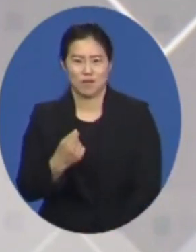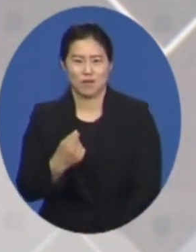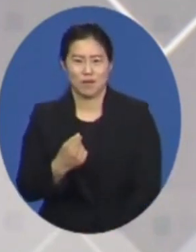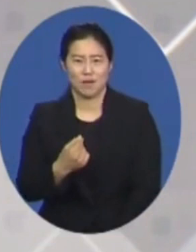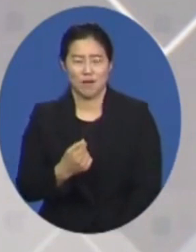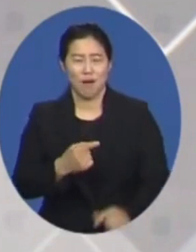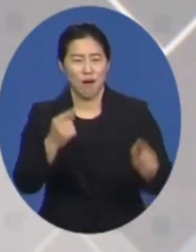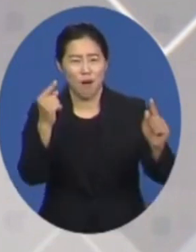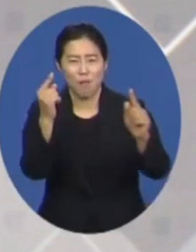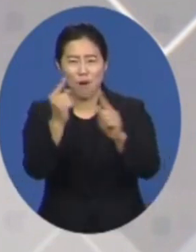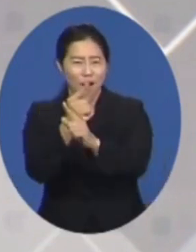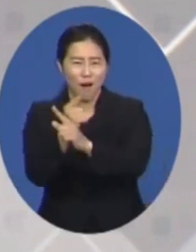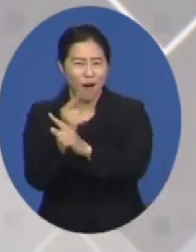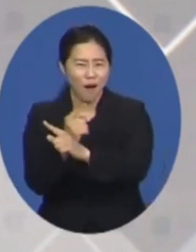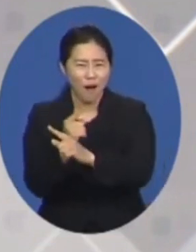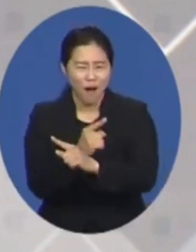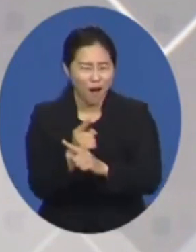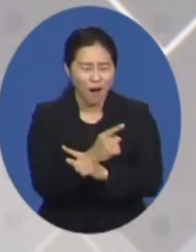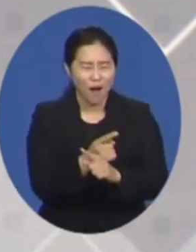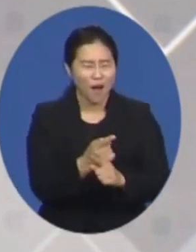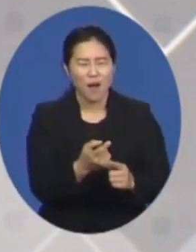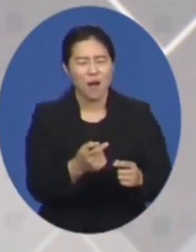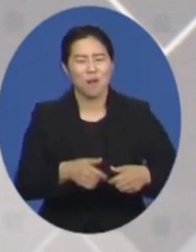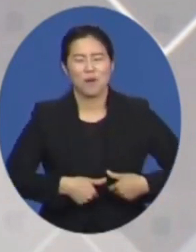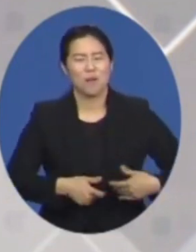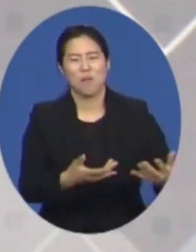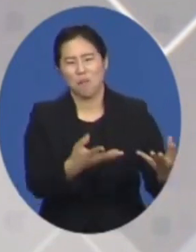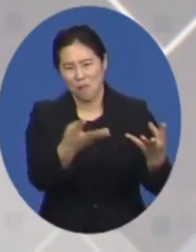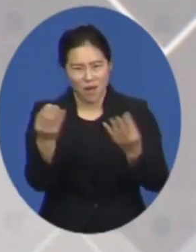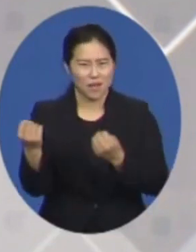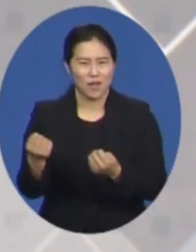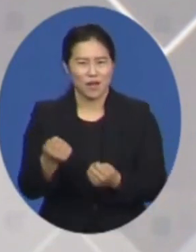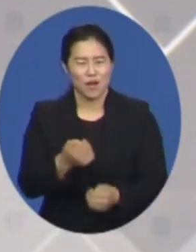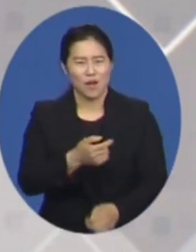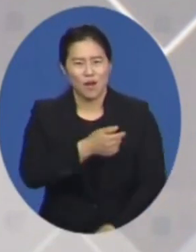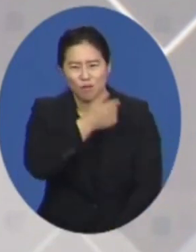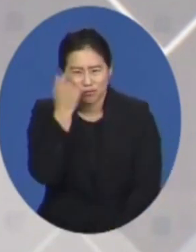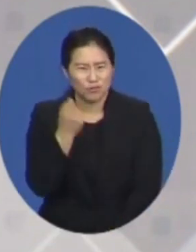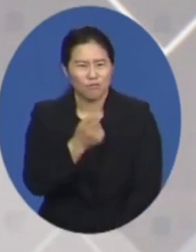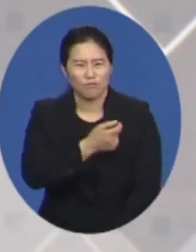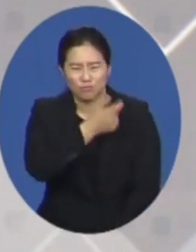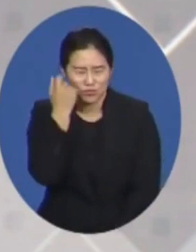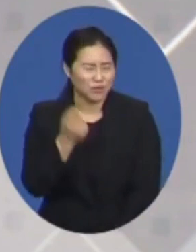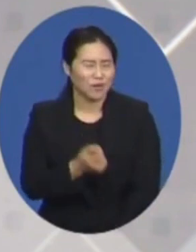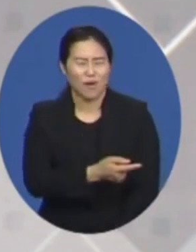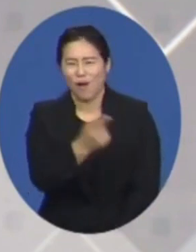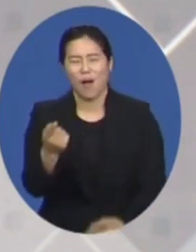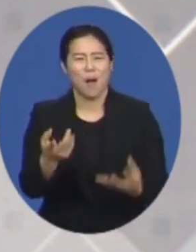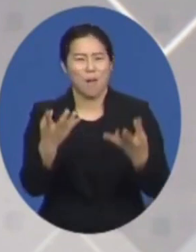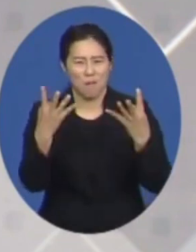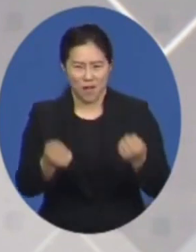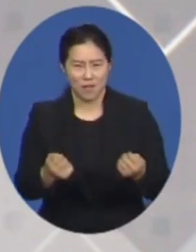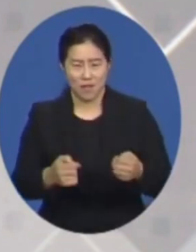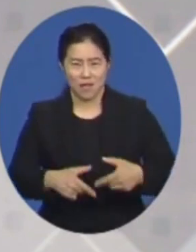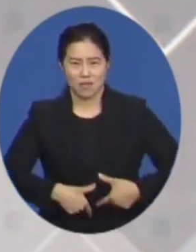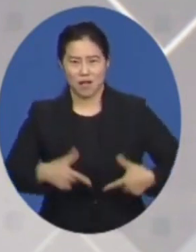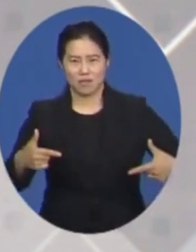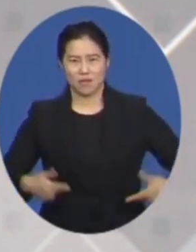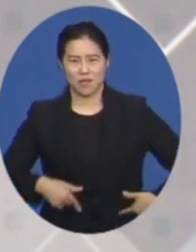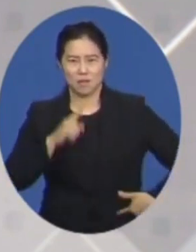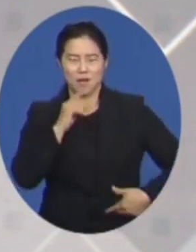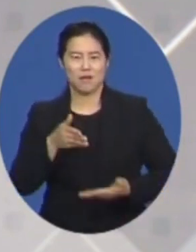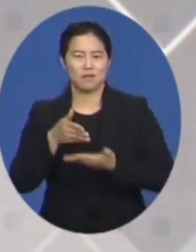것이 한두 가지가 아닙니다 모든 것이 허 천 쳐서 기회입니다 담당에게 바랄 수 있는